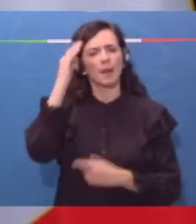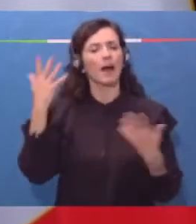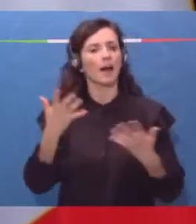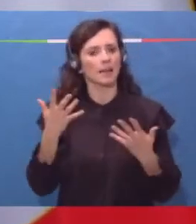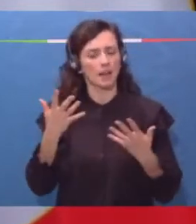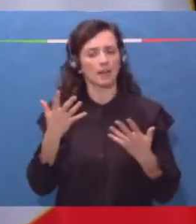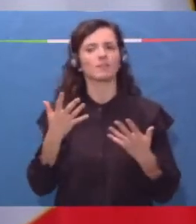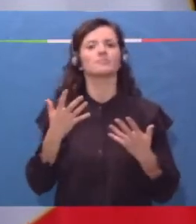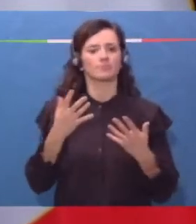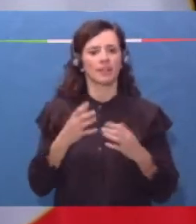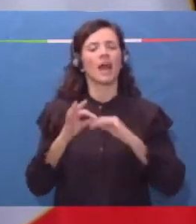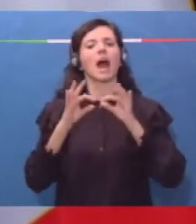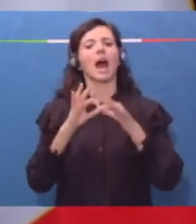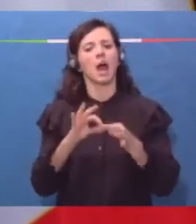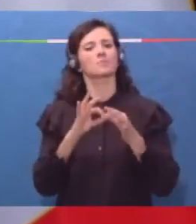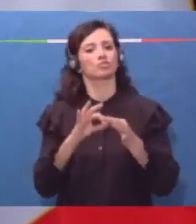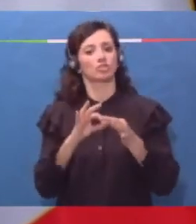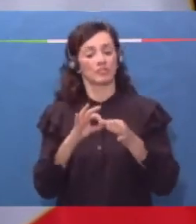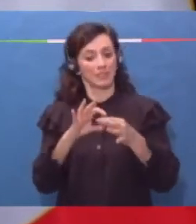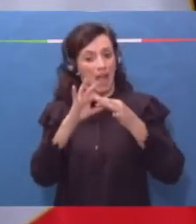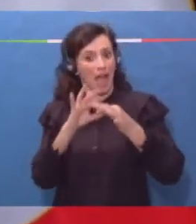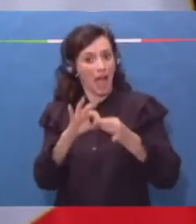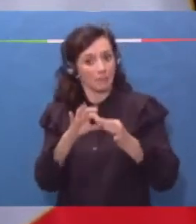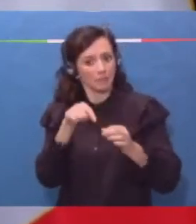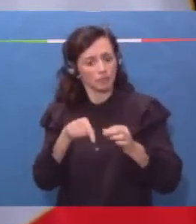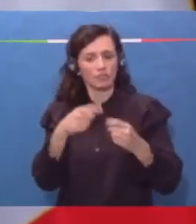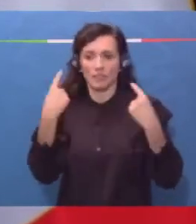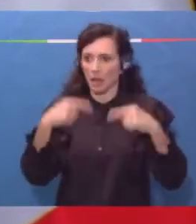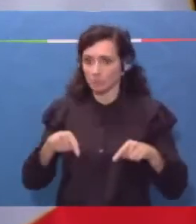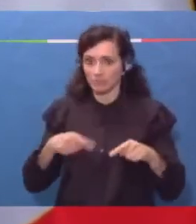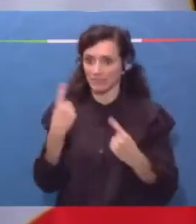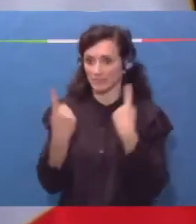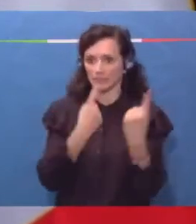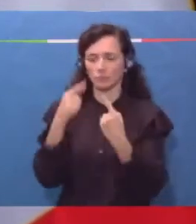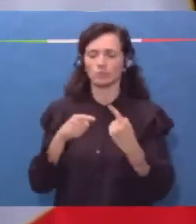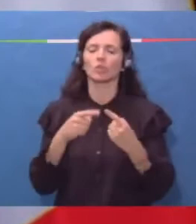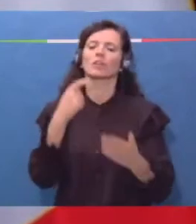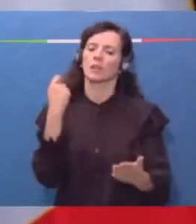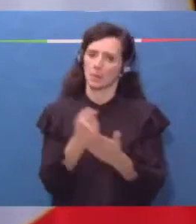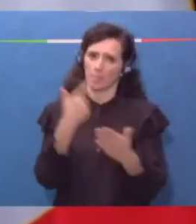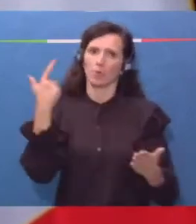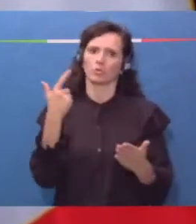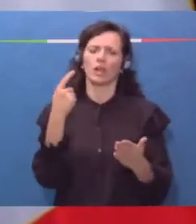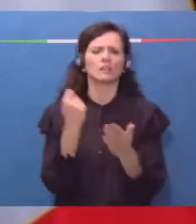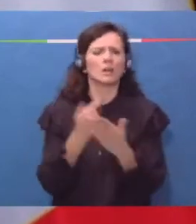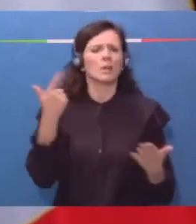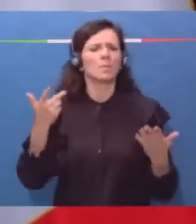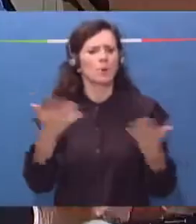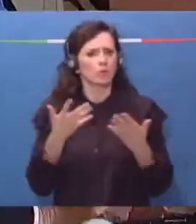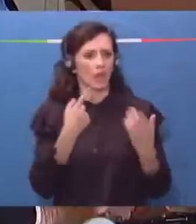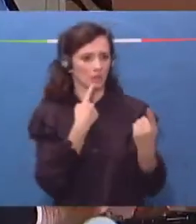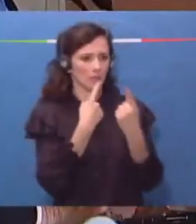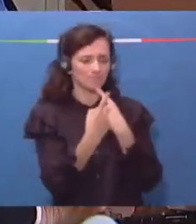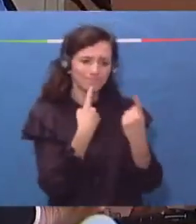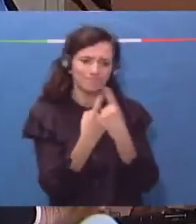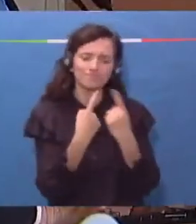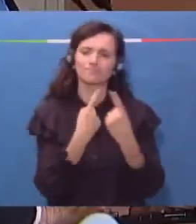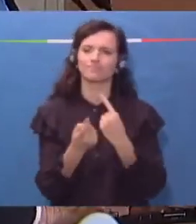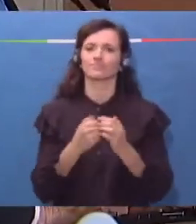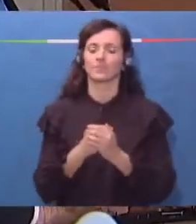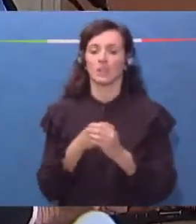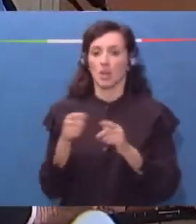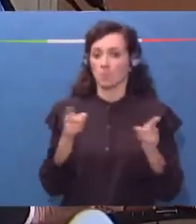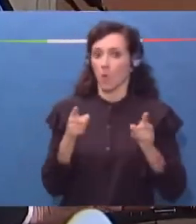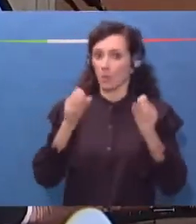In questo campo è particolarmente importante consultarsi e, quando possibile,